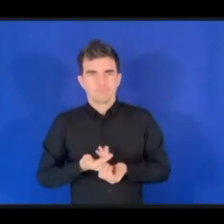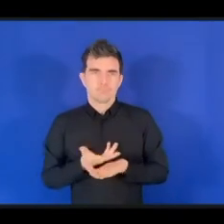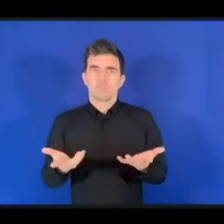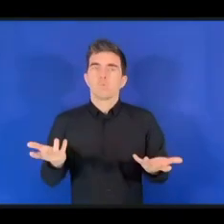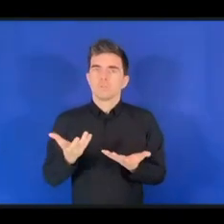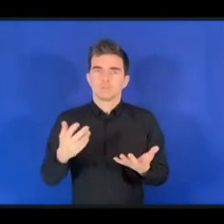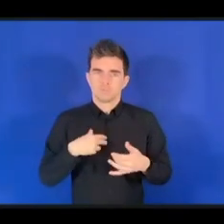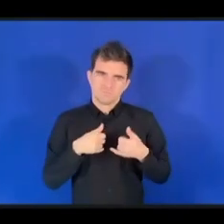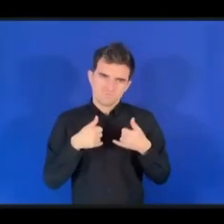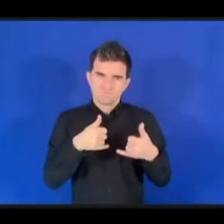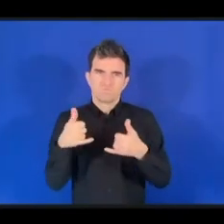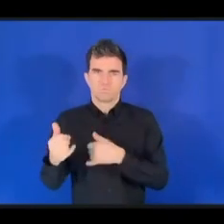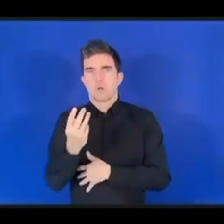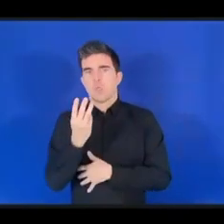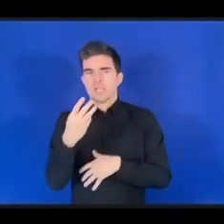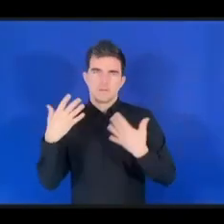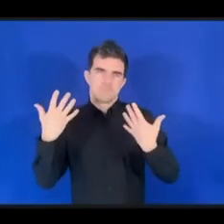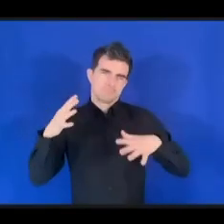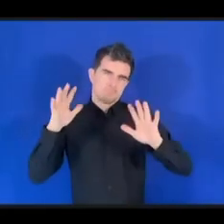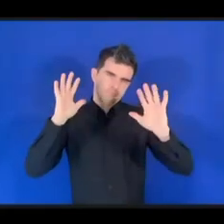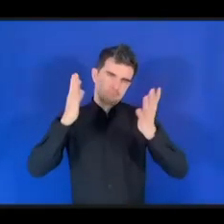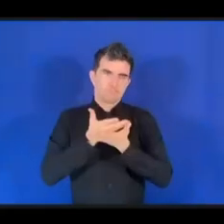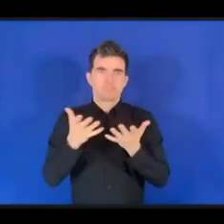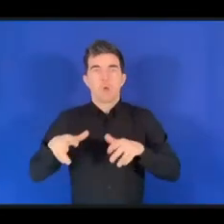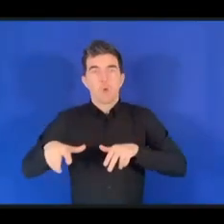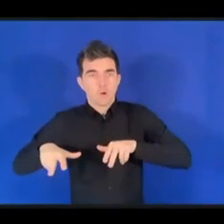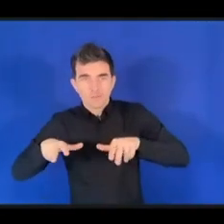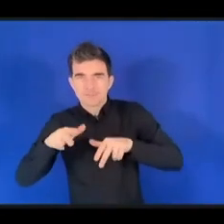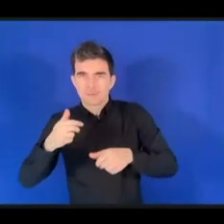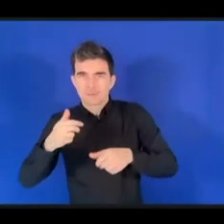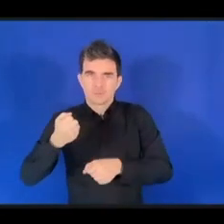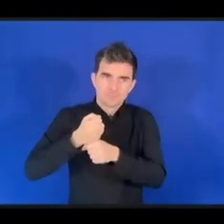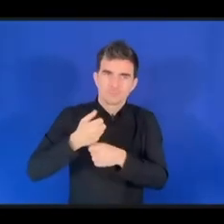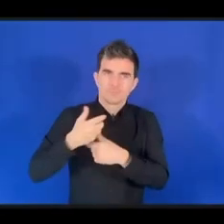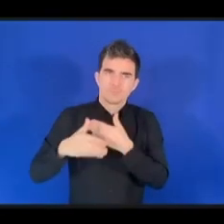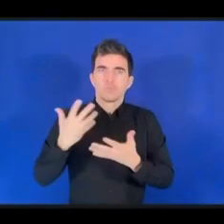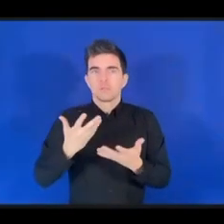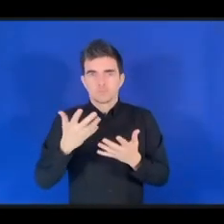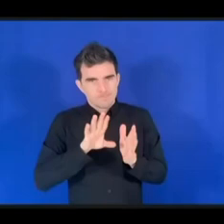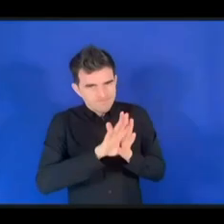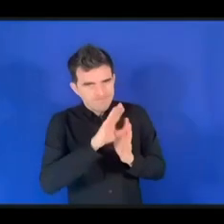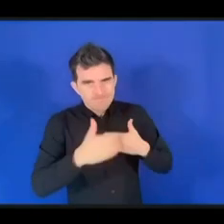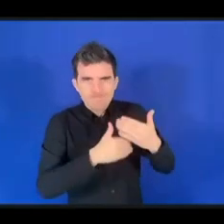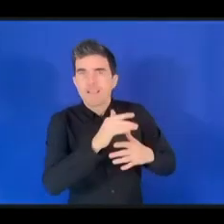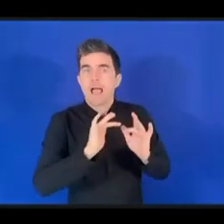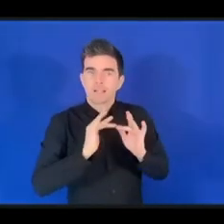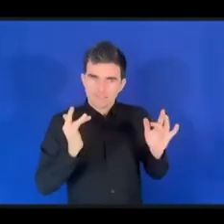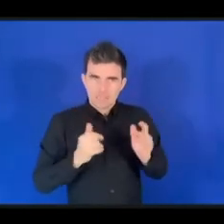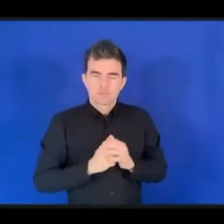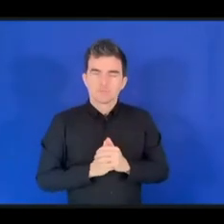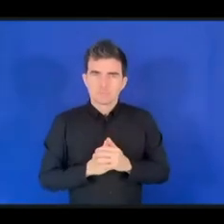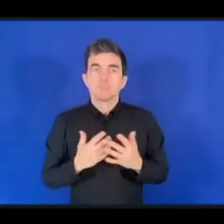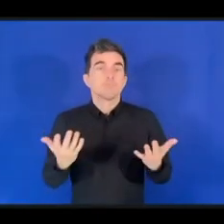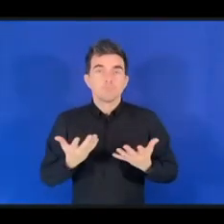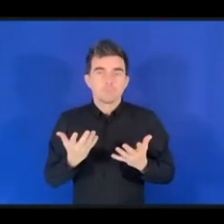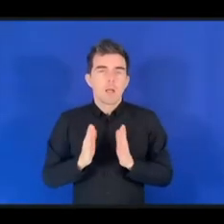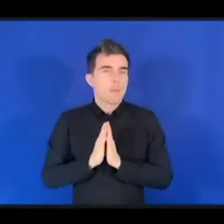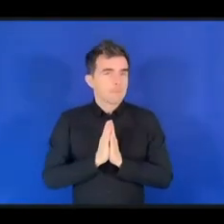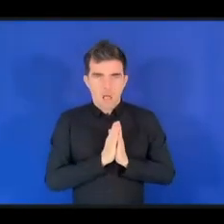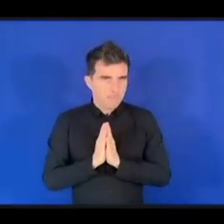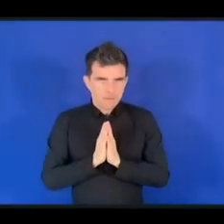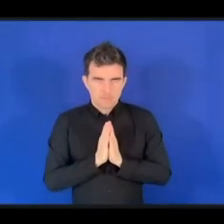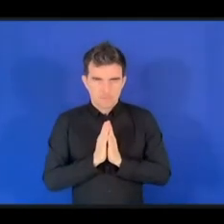那么这种支持呢，还有在马来西亚面缅甸和巴基斯坦所做的贡